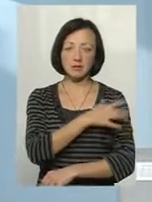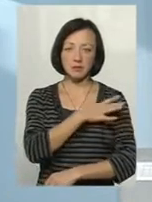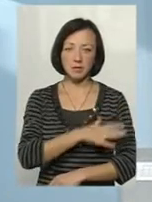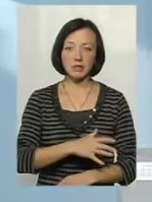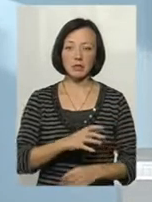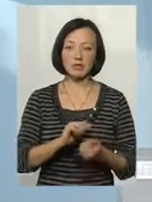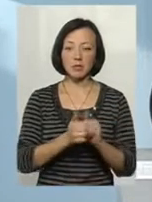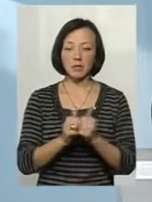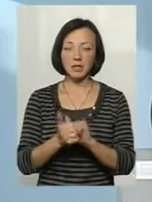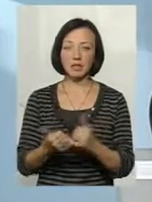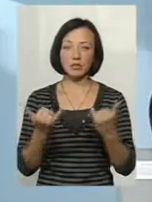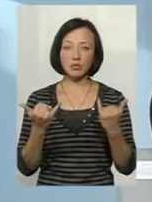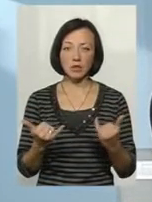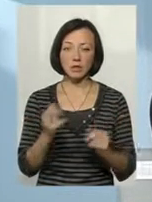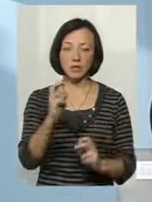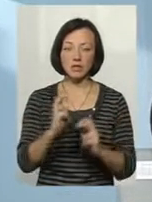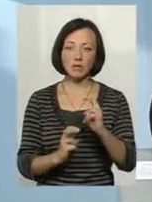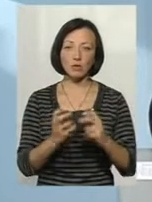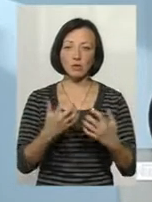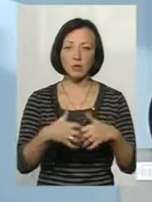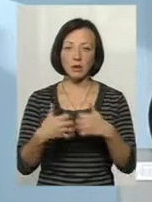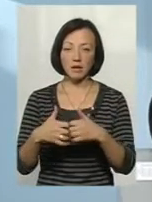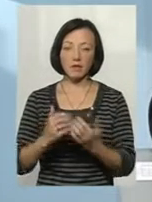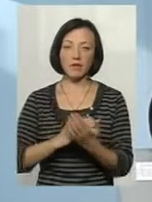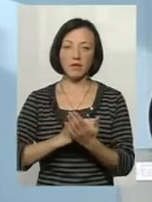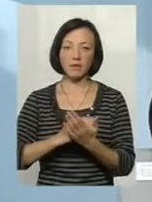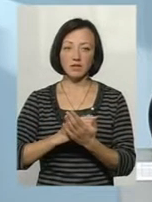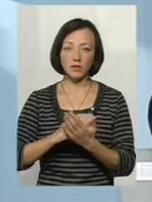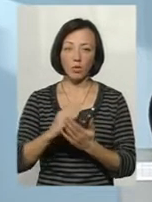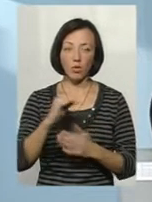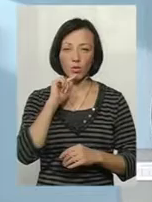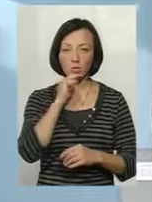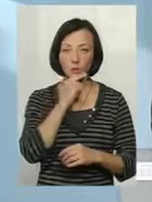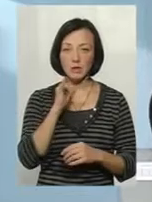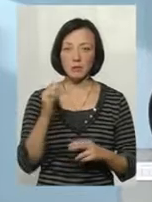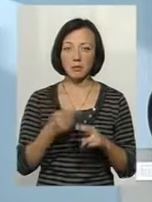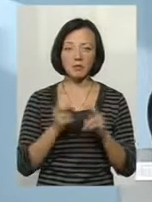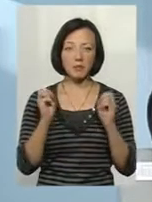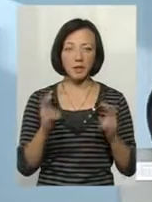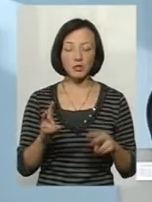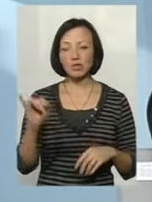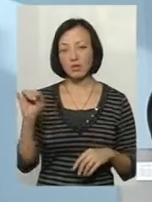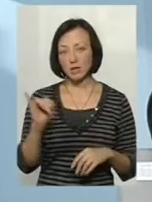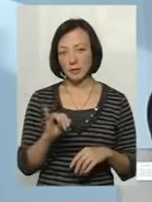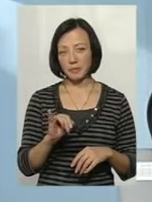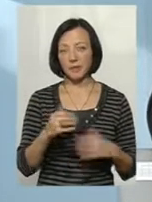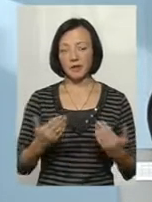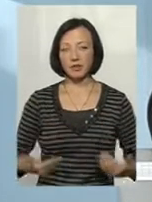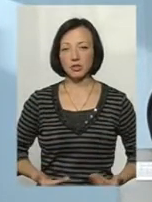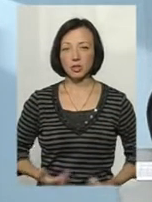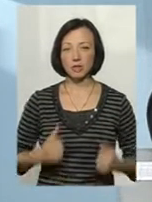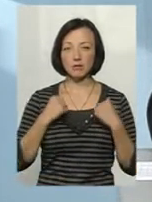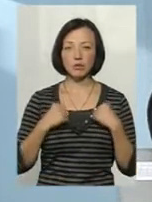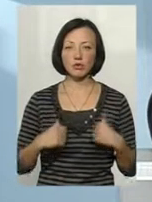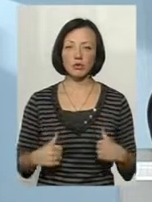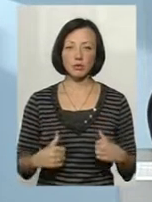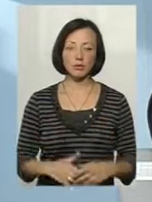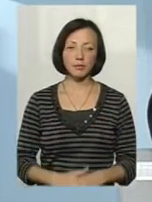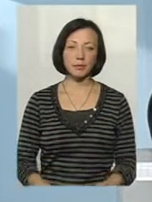замінити це все на сучасні заводські прилади, високоекономічні і безпечні, і жити, як би